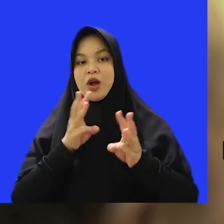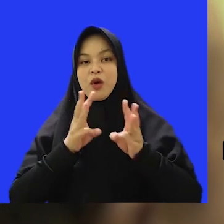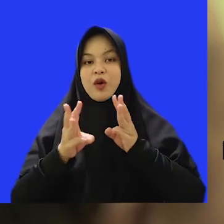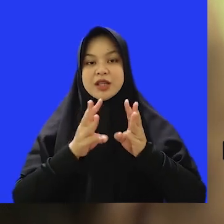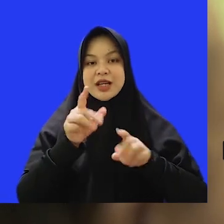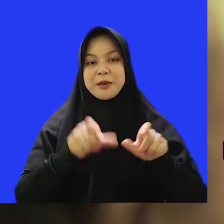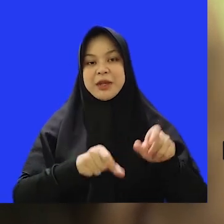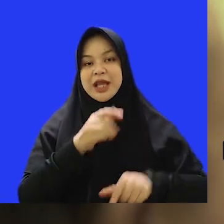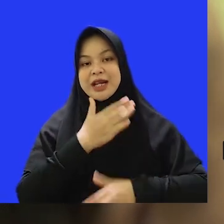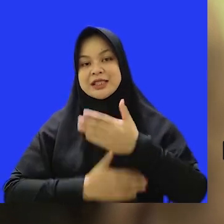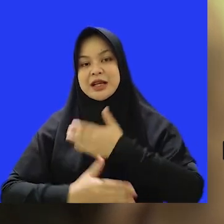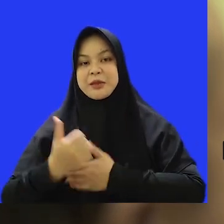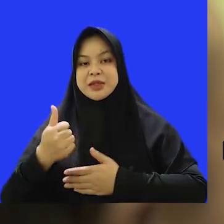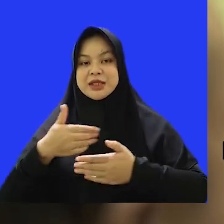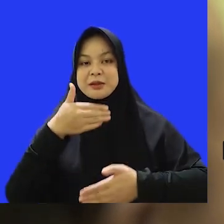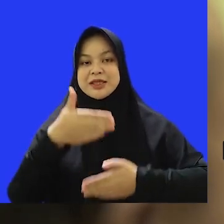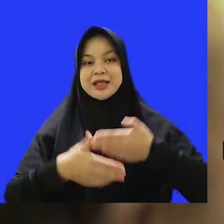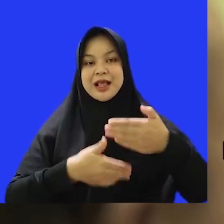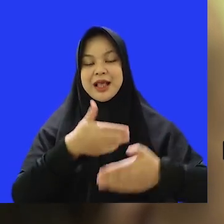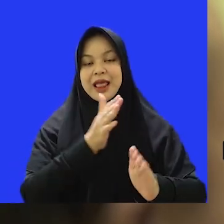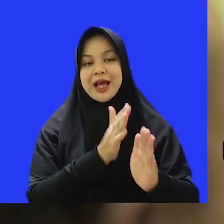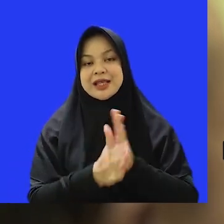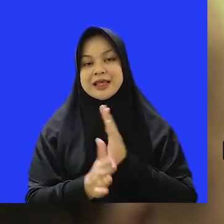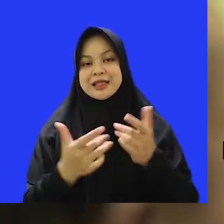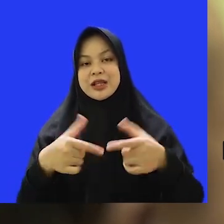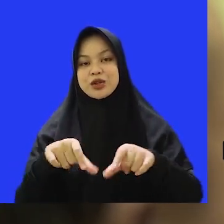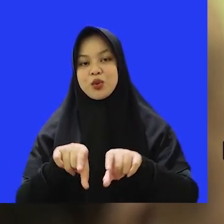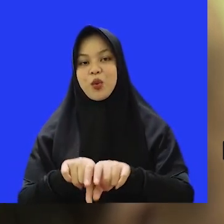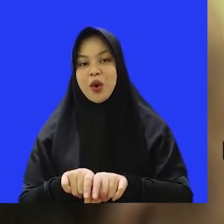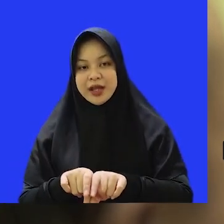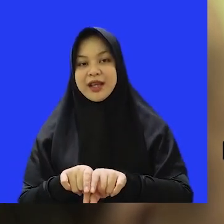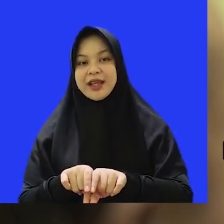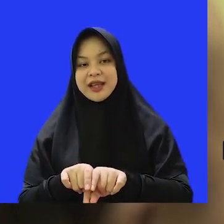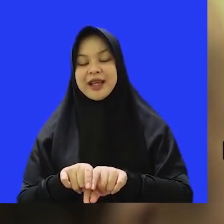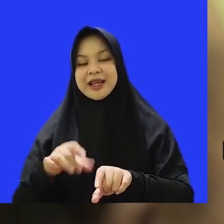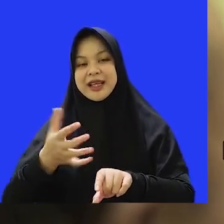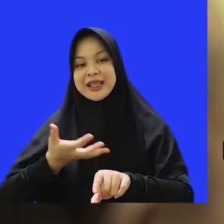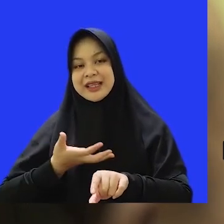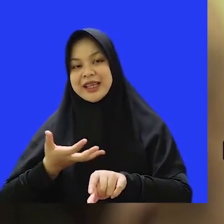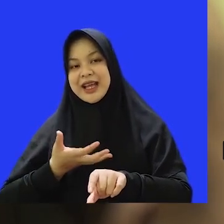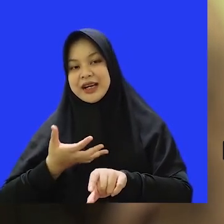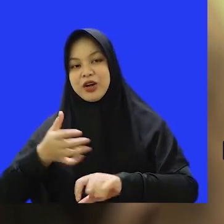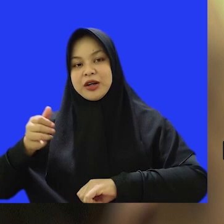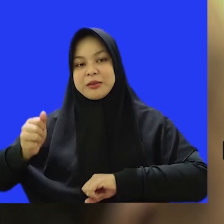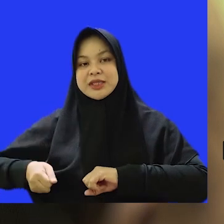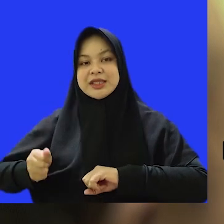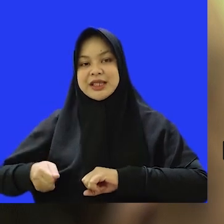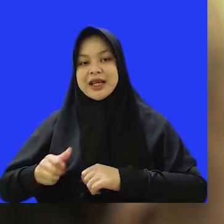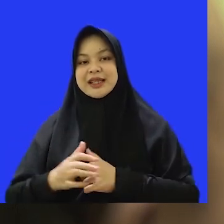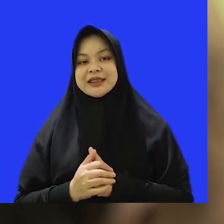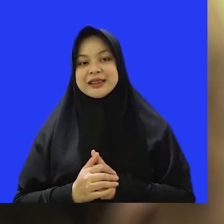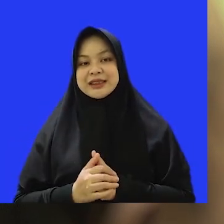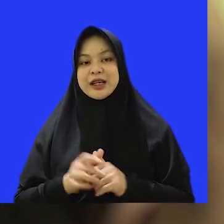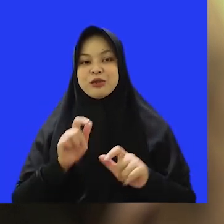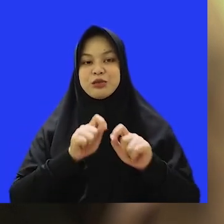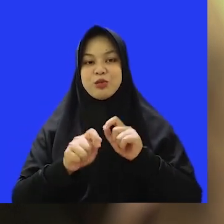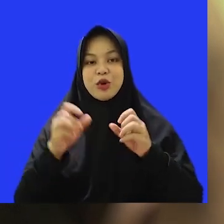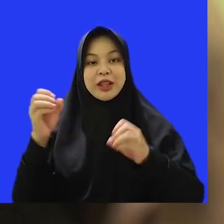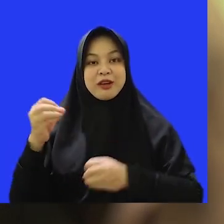Dengan begitu, wawancara dengan disabilitas bisa berjalan dengan lancar sesuai dengan yang dikehendaki